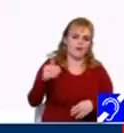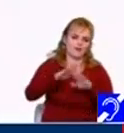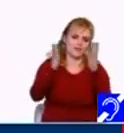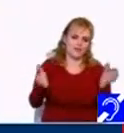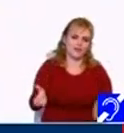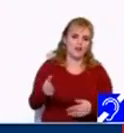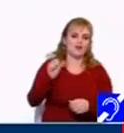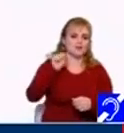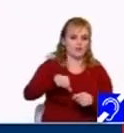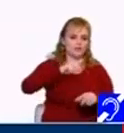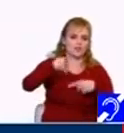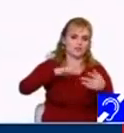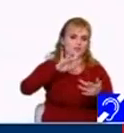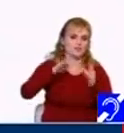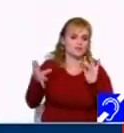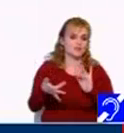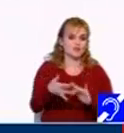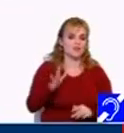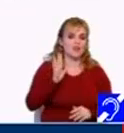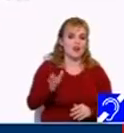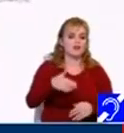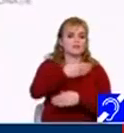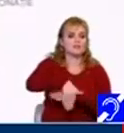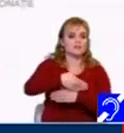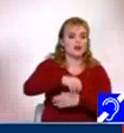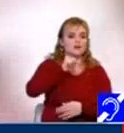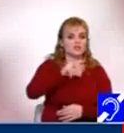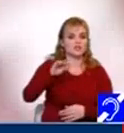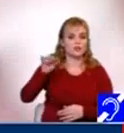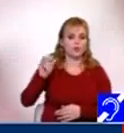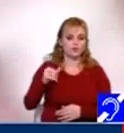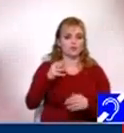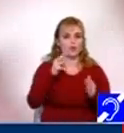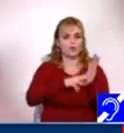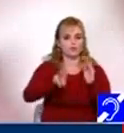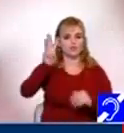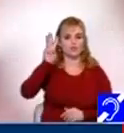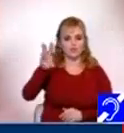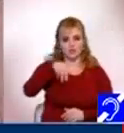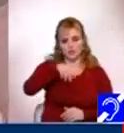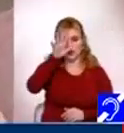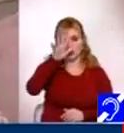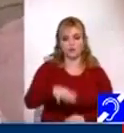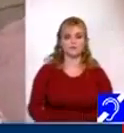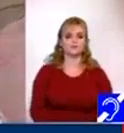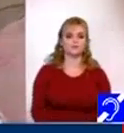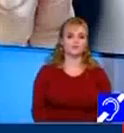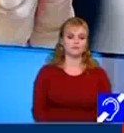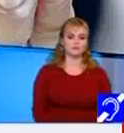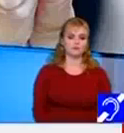site-ul caritate.md. Evenimentul se desfășoară pe strada Alexandru cel Bun 83 din Chișinău.